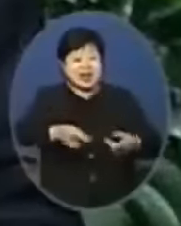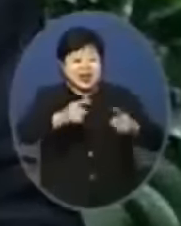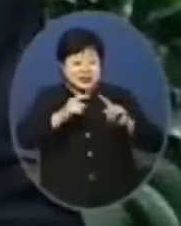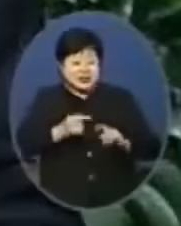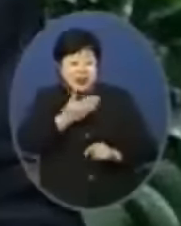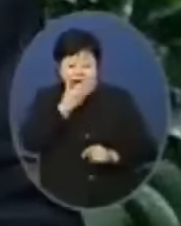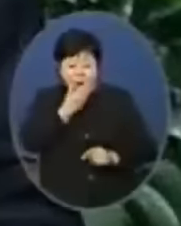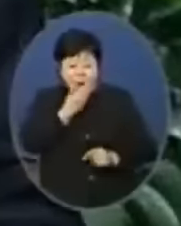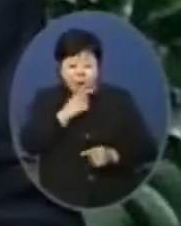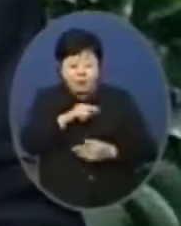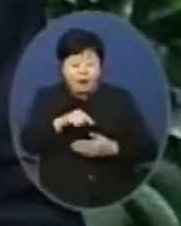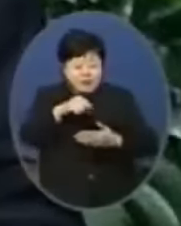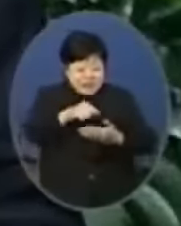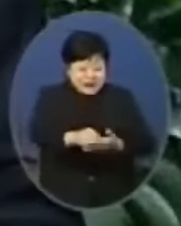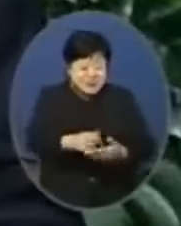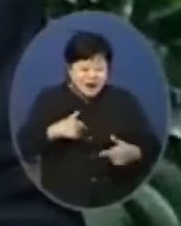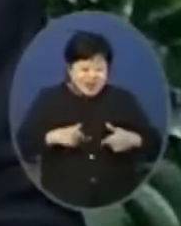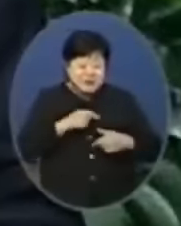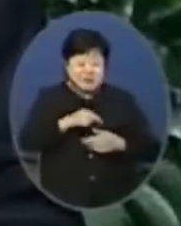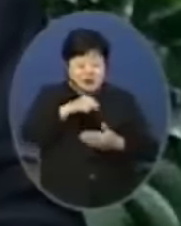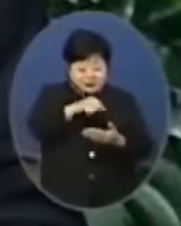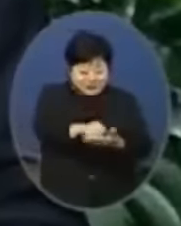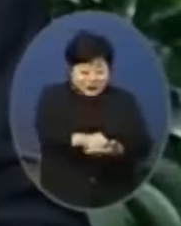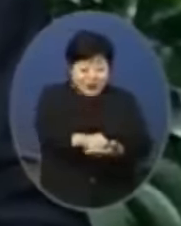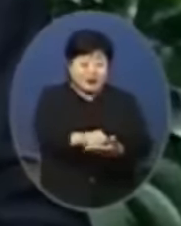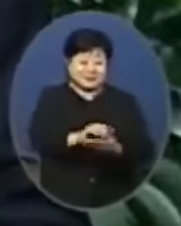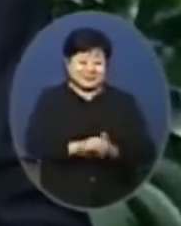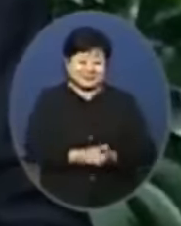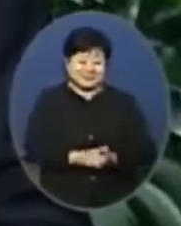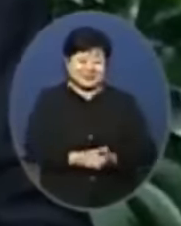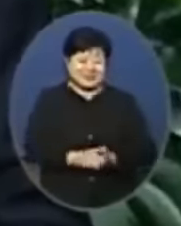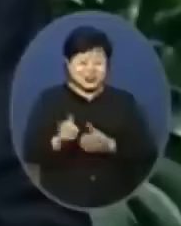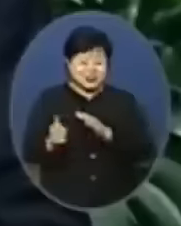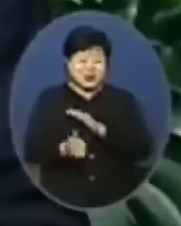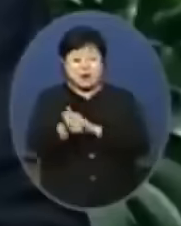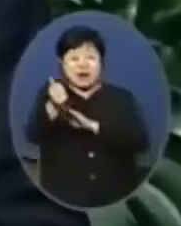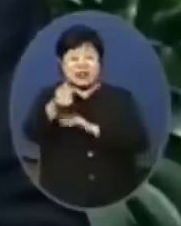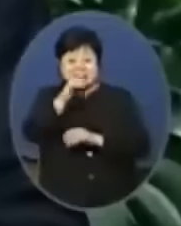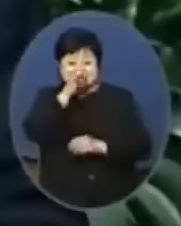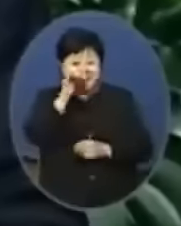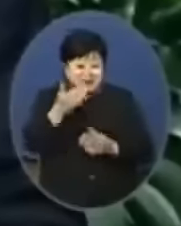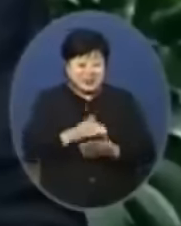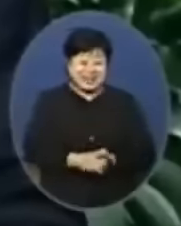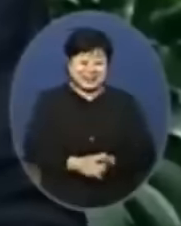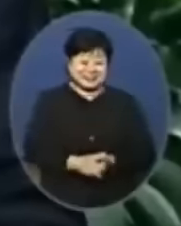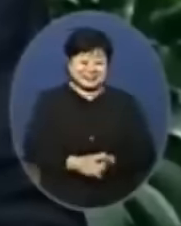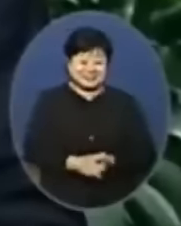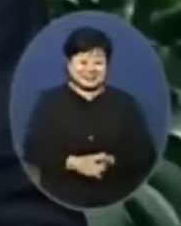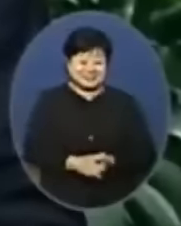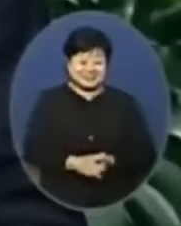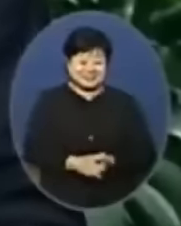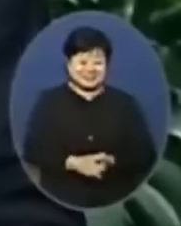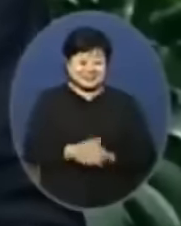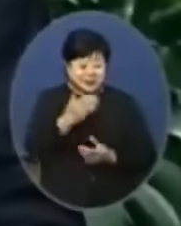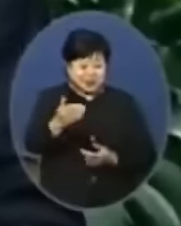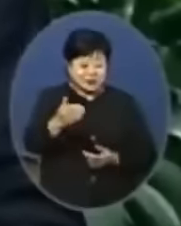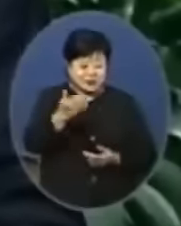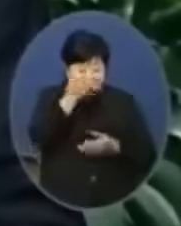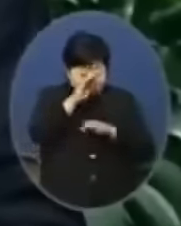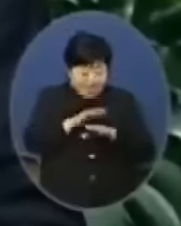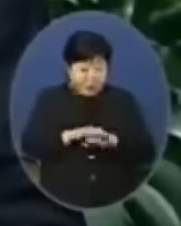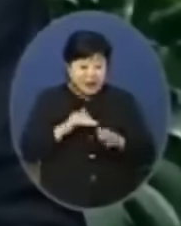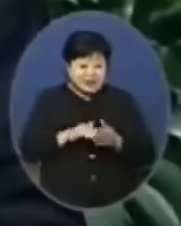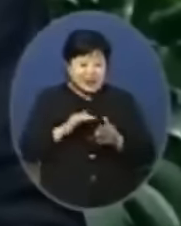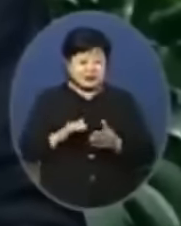행복이 마음을 점령하고 기쁨이 마음을 점령하고 소망이 있어야 돼요. 여러분 오늘 예배를